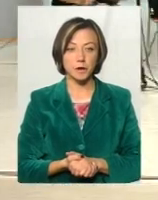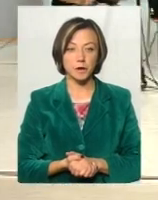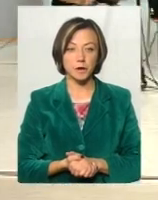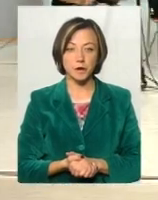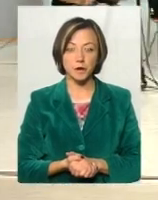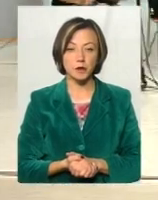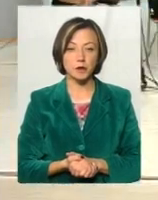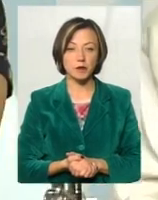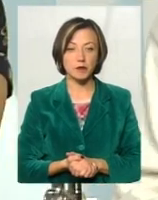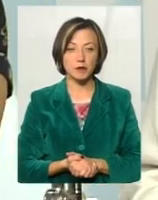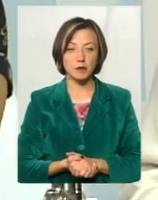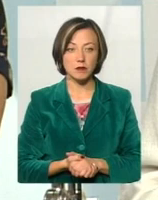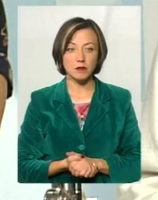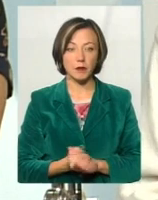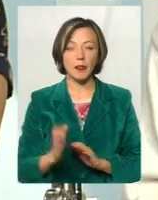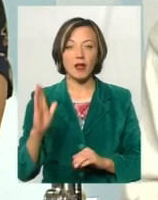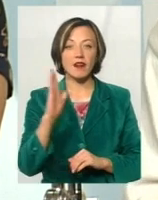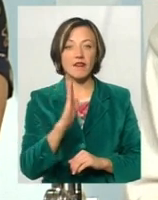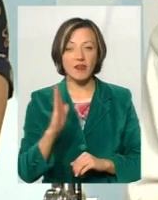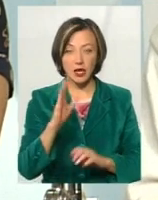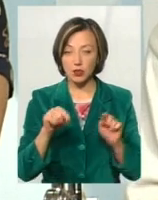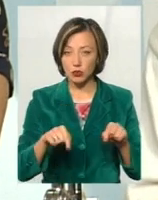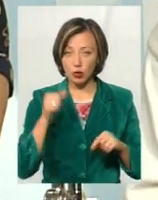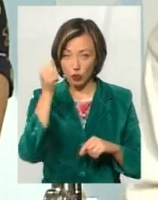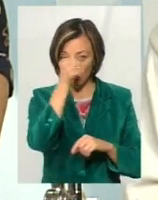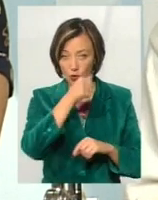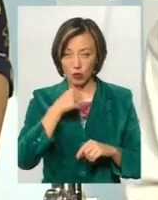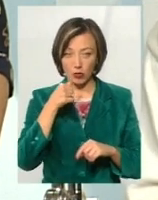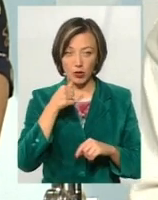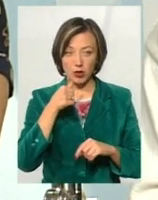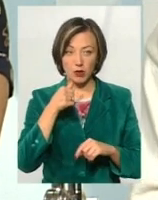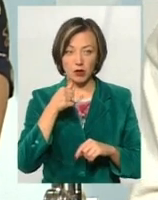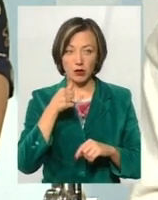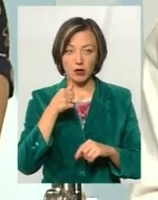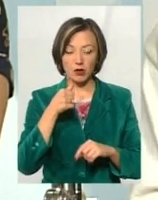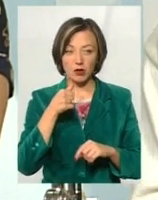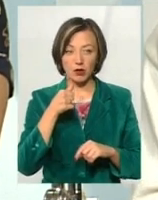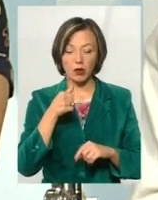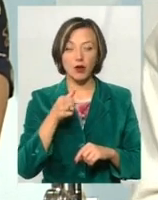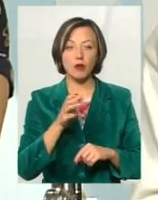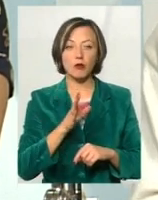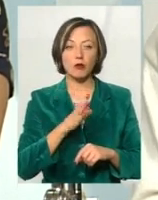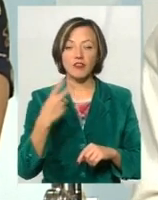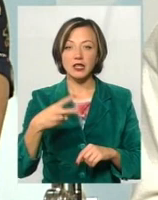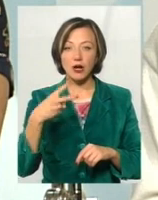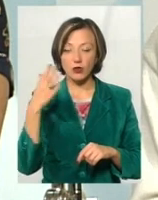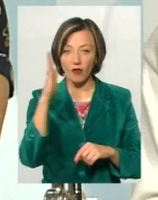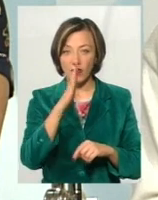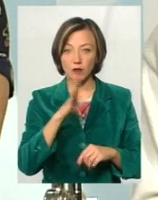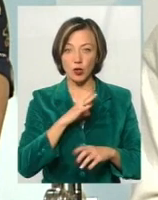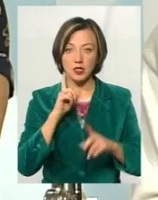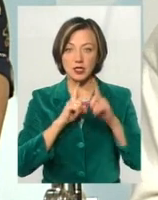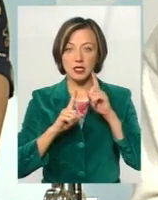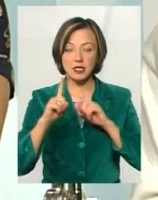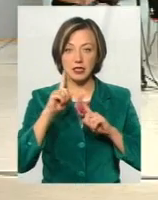я вибачаюсь, у вересні цього року, 20 вересня, було